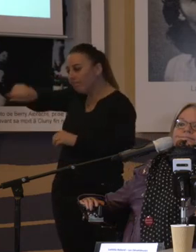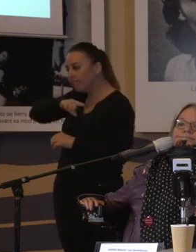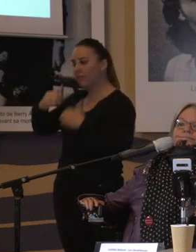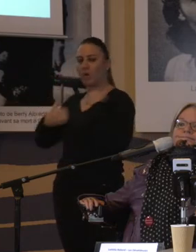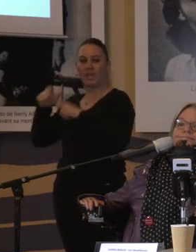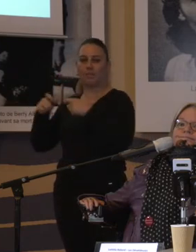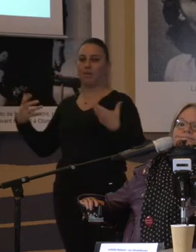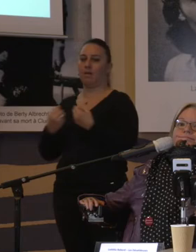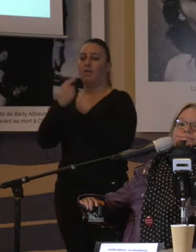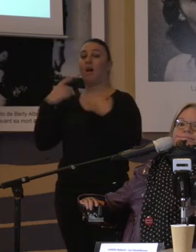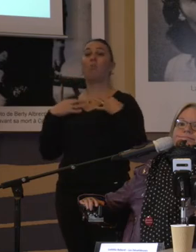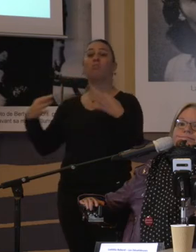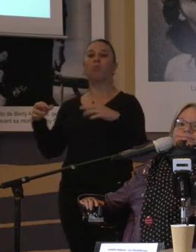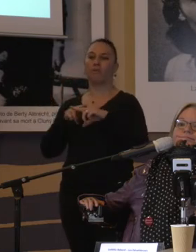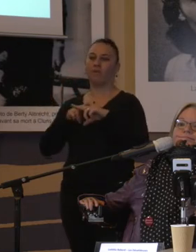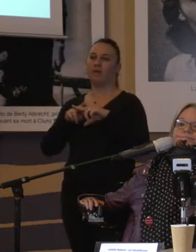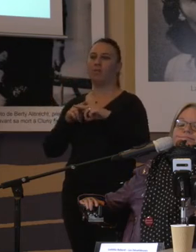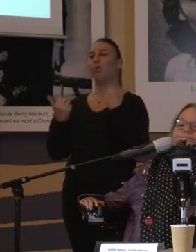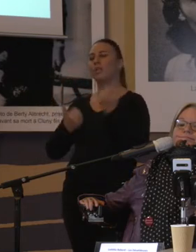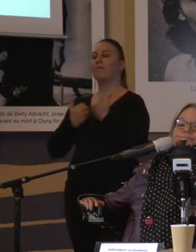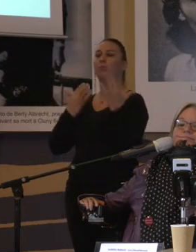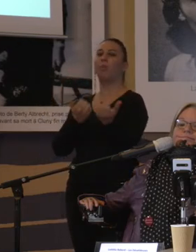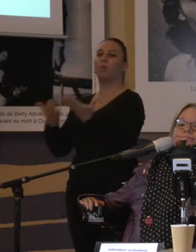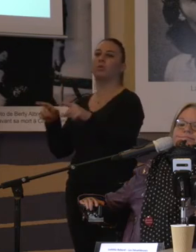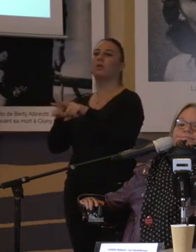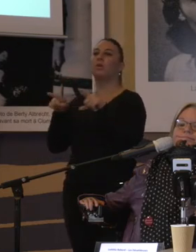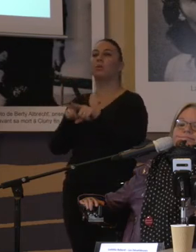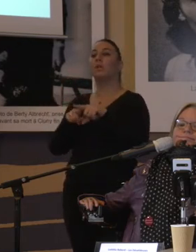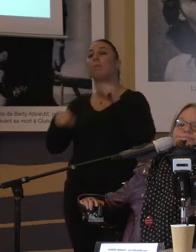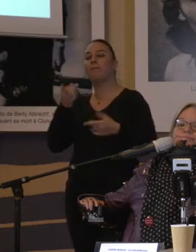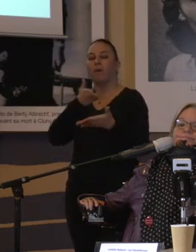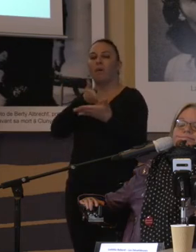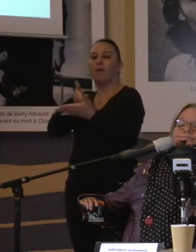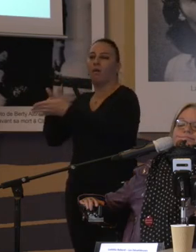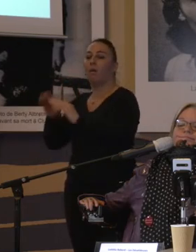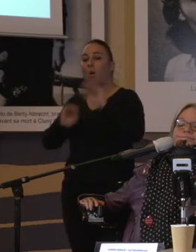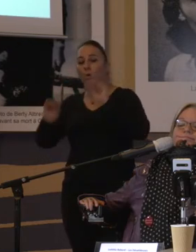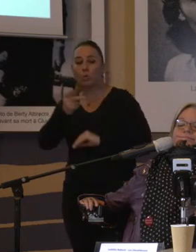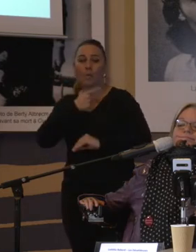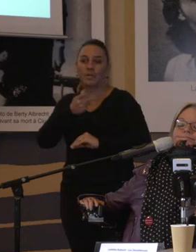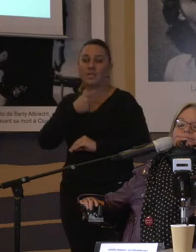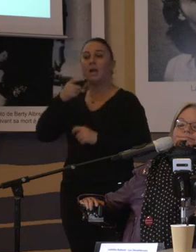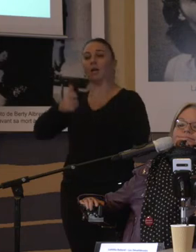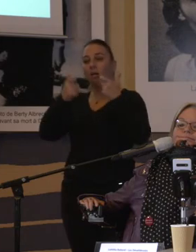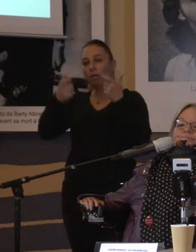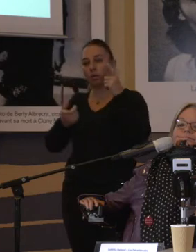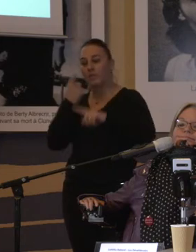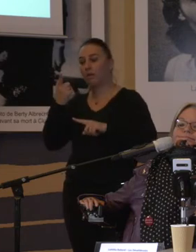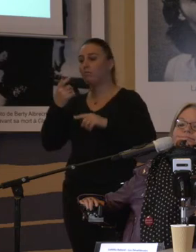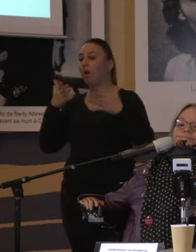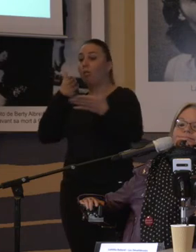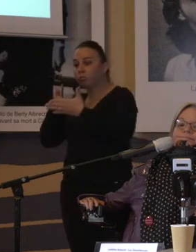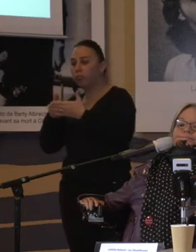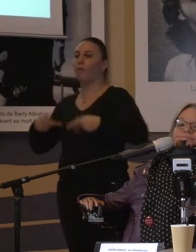entraîne des conflits d'intérêts dans la prestation de services et des obstacles au passage effectif des soins médicaux institutionnels à la vie autonome dans la